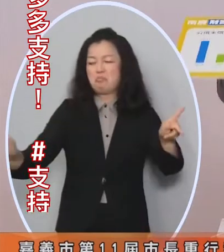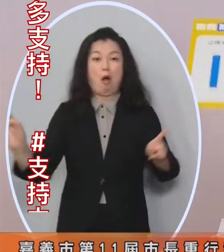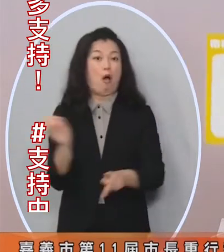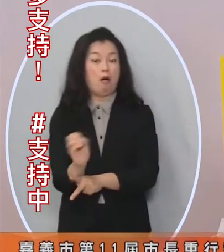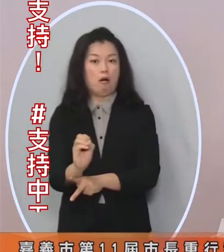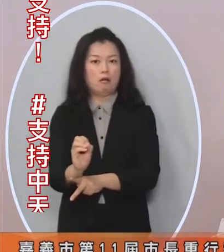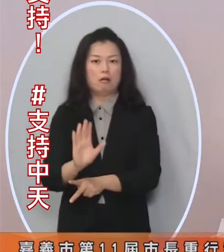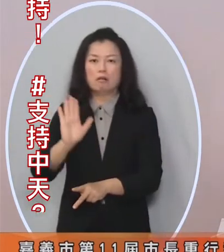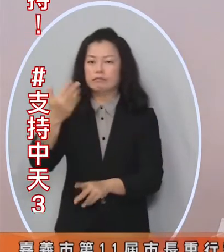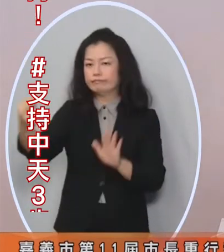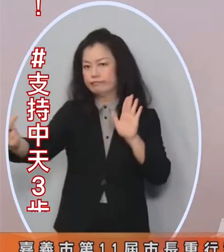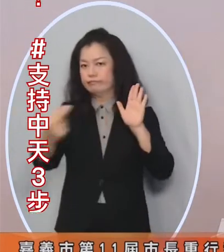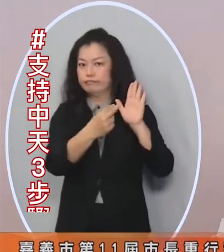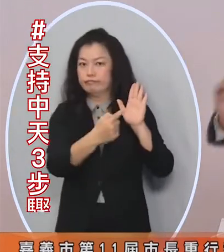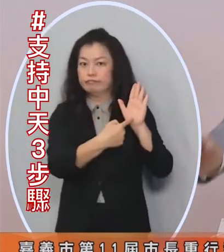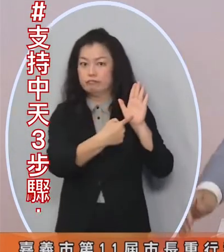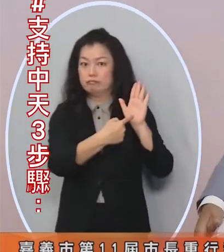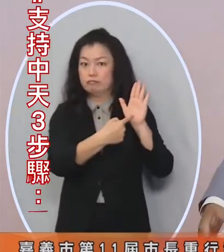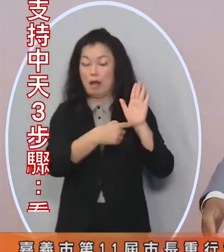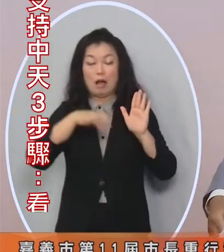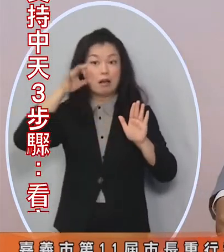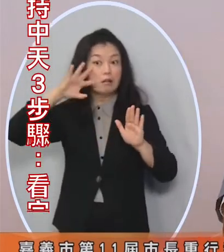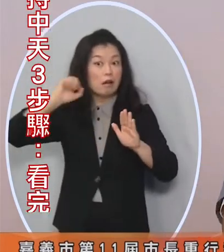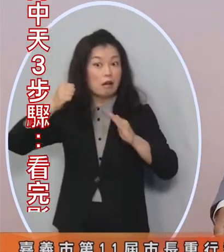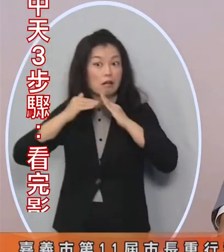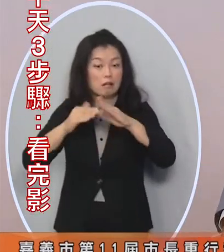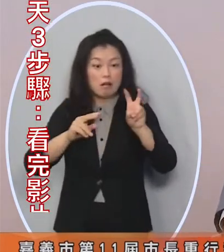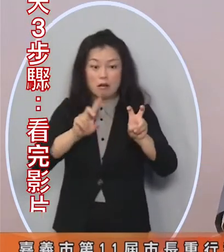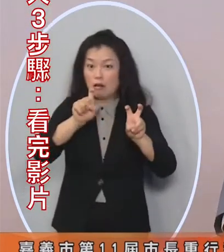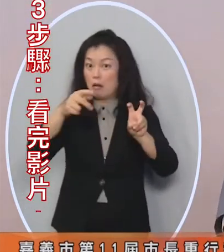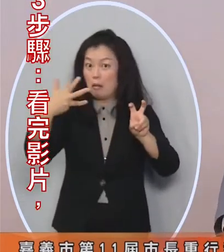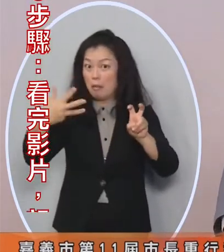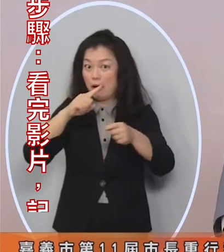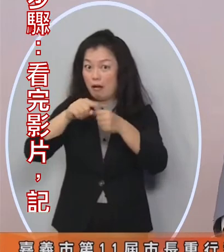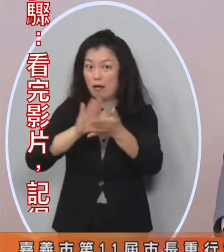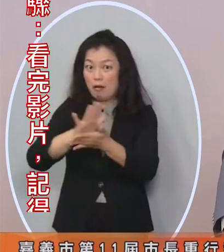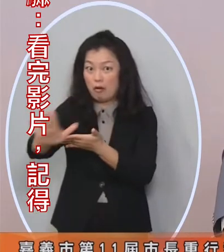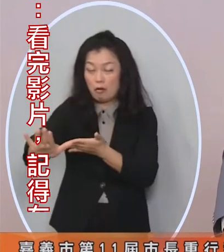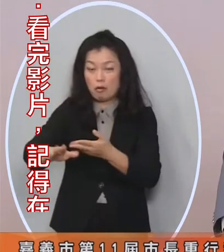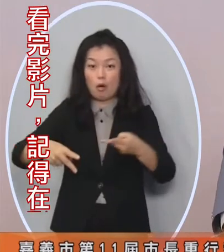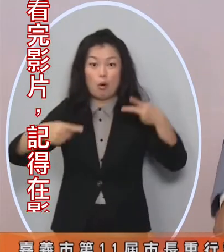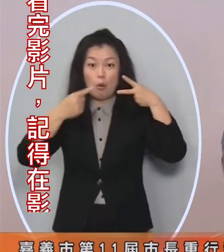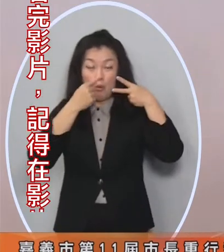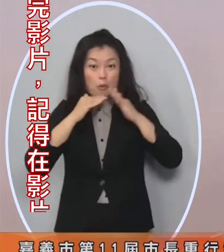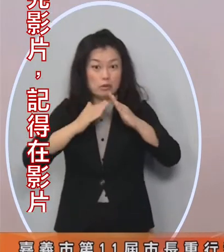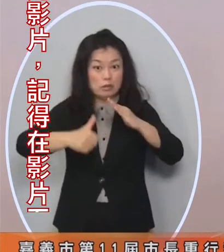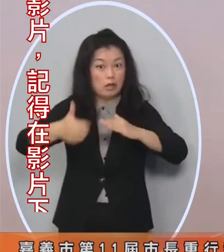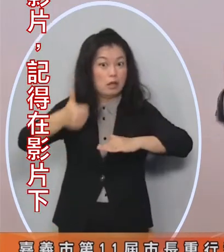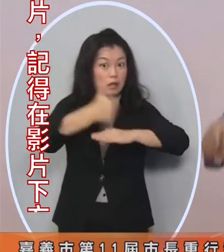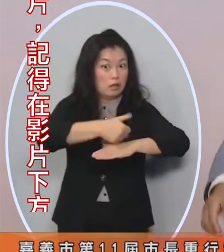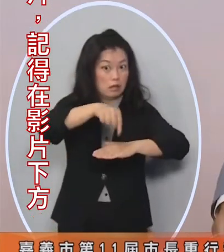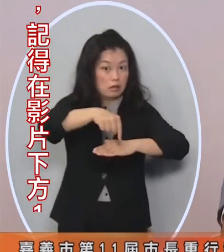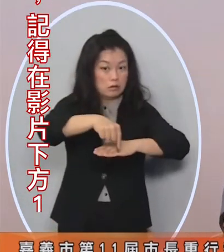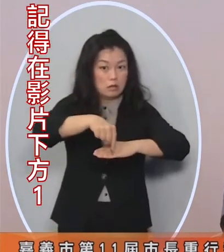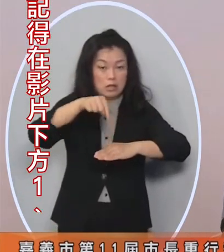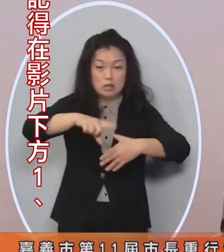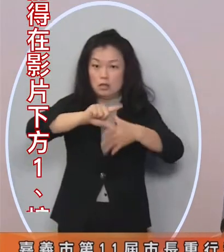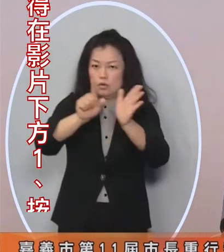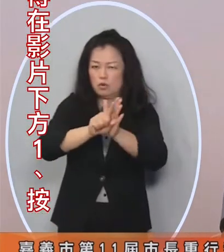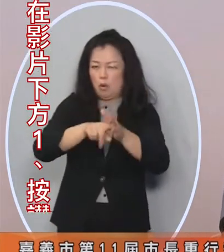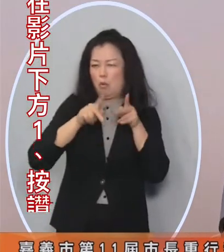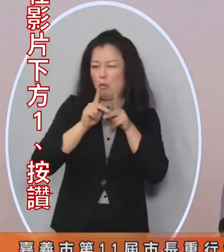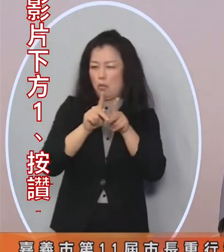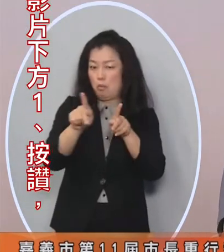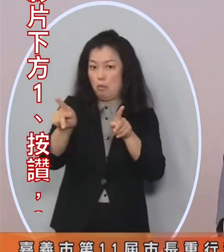看这个。其实嘉义市从2018年以后，涂醒哲市长还在任的时候，我们就完全没有举公